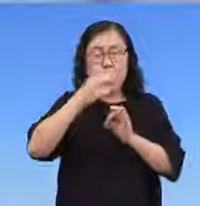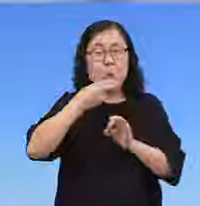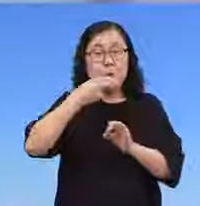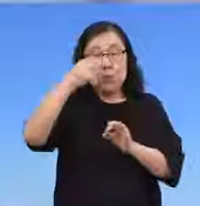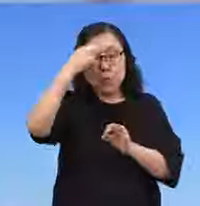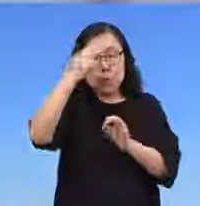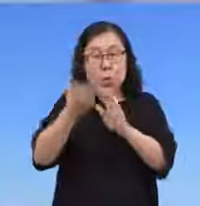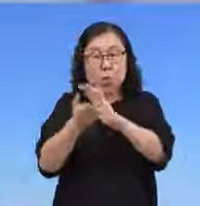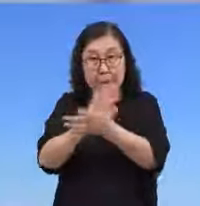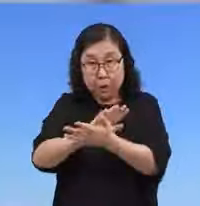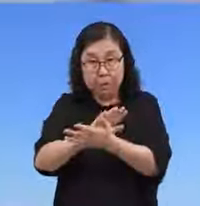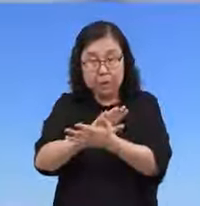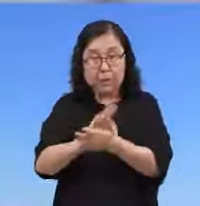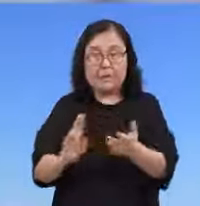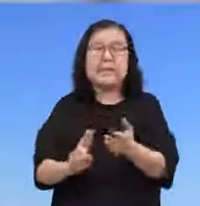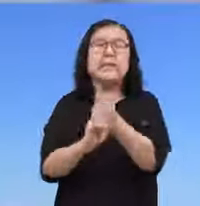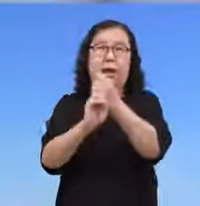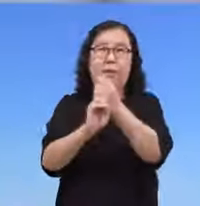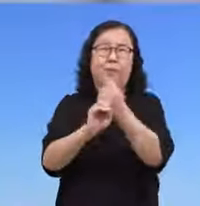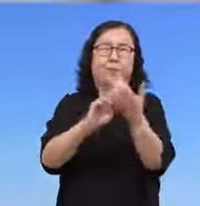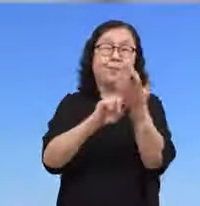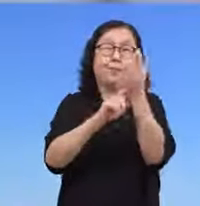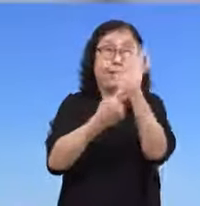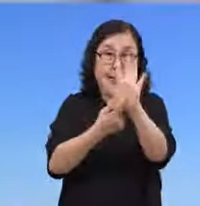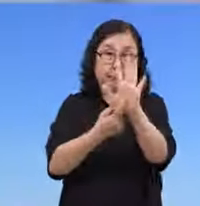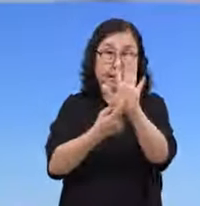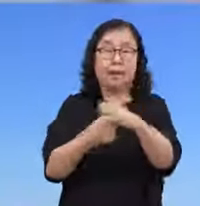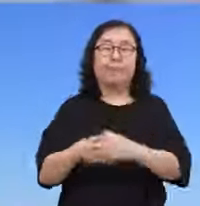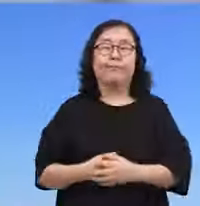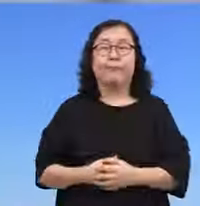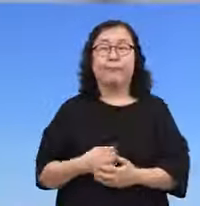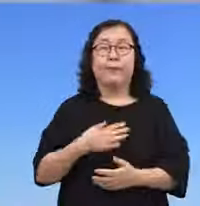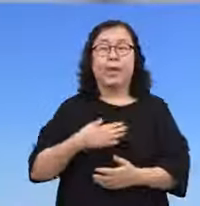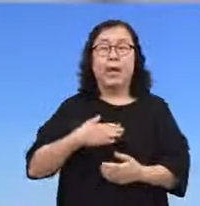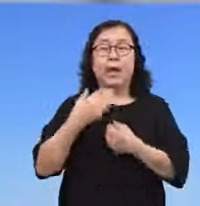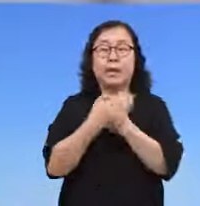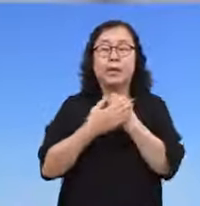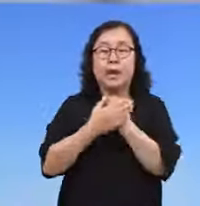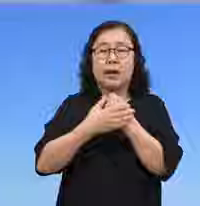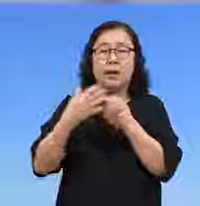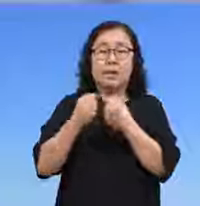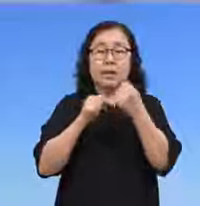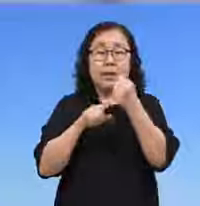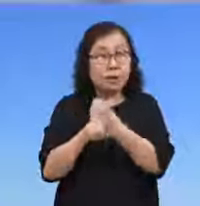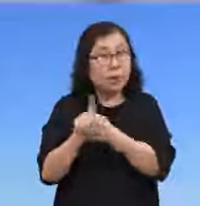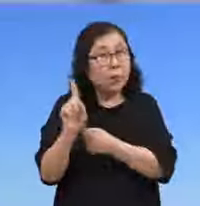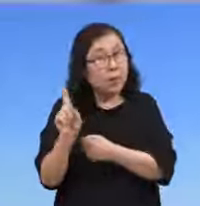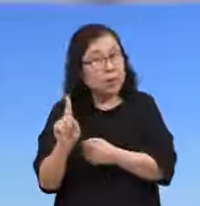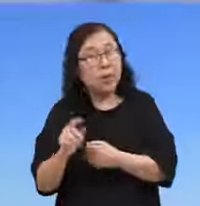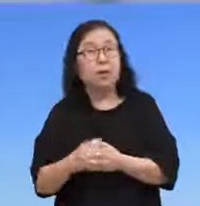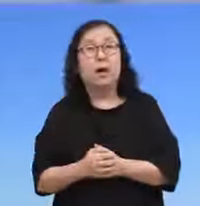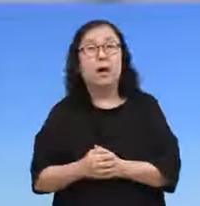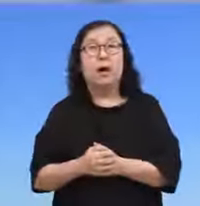역사가 나타나는 현장이 가나 혼인잔치 아닙니까? 제가 왜 은혜를 받습니까?